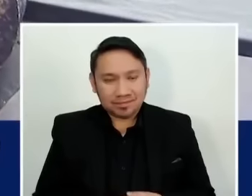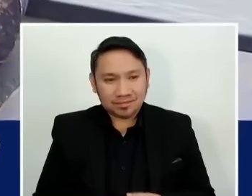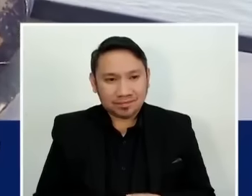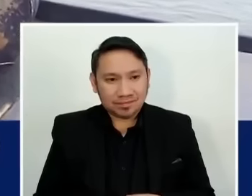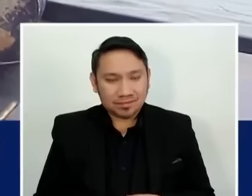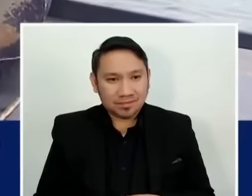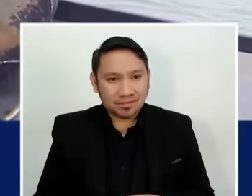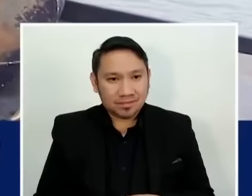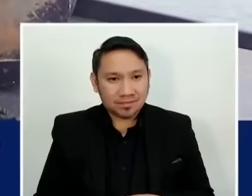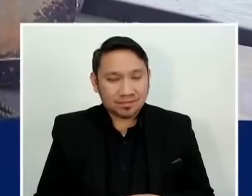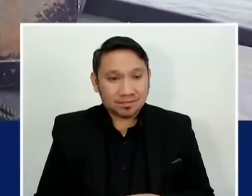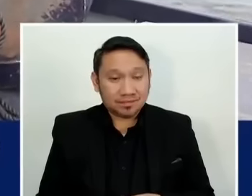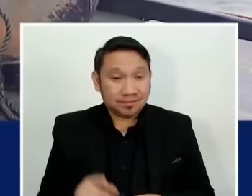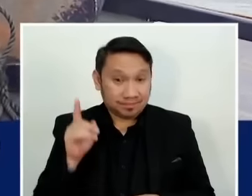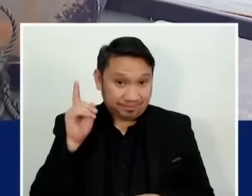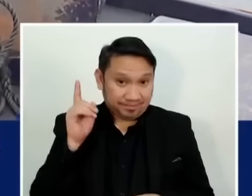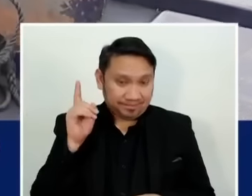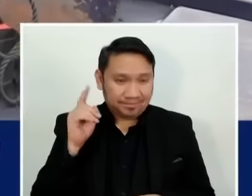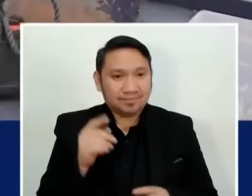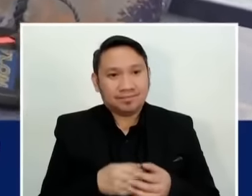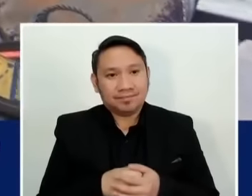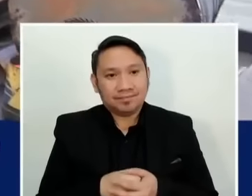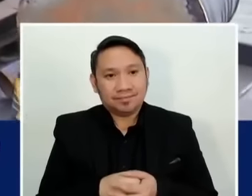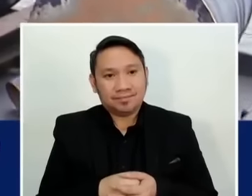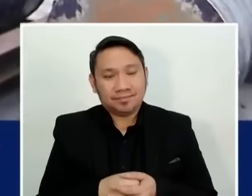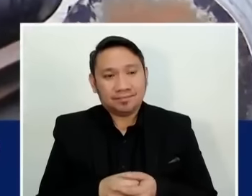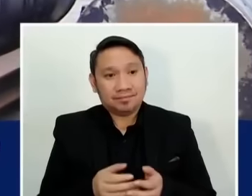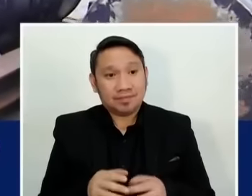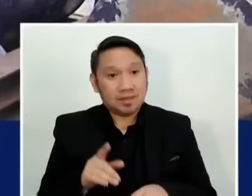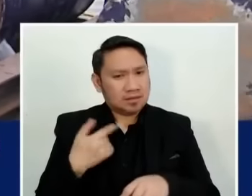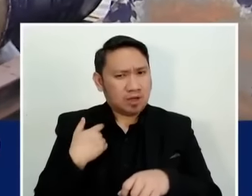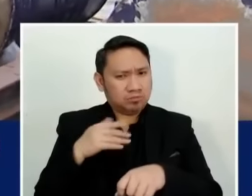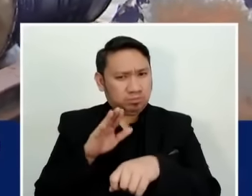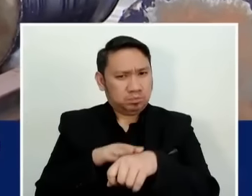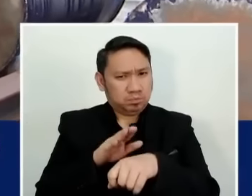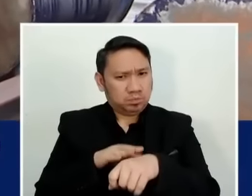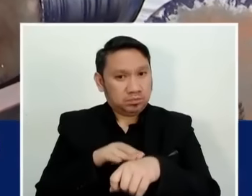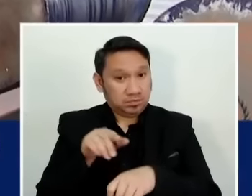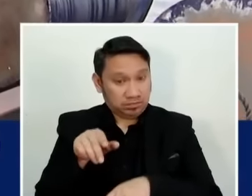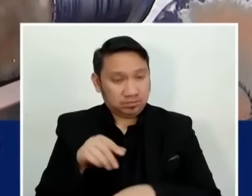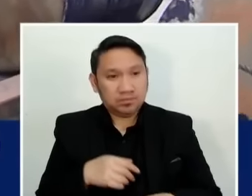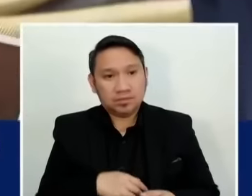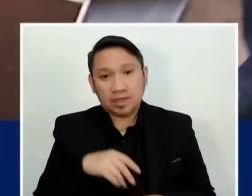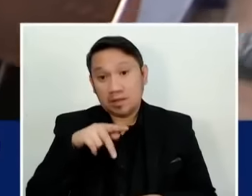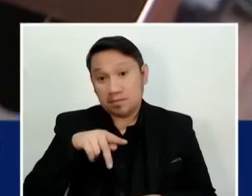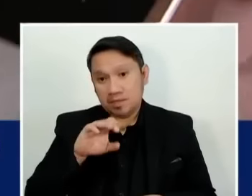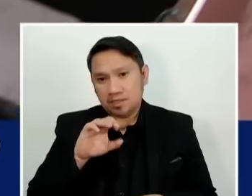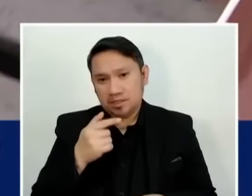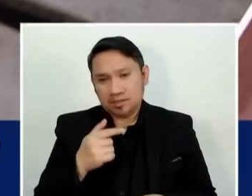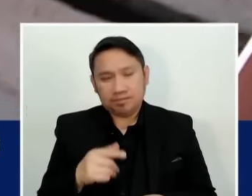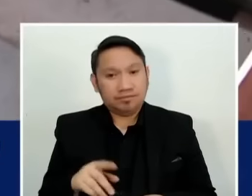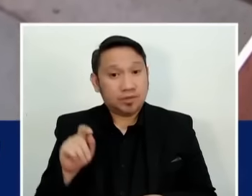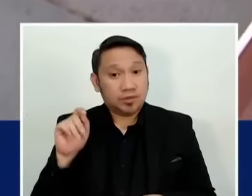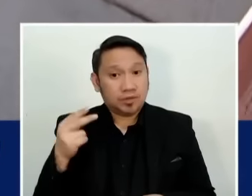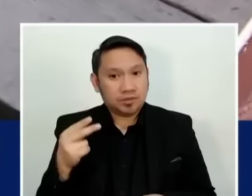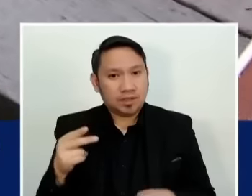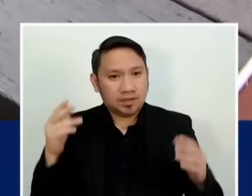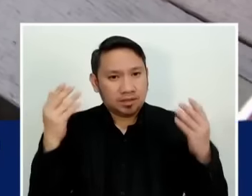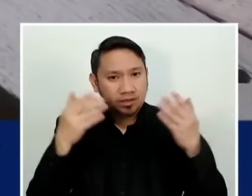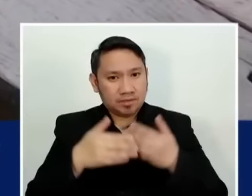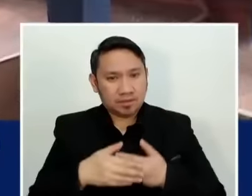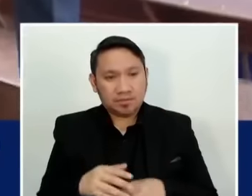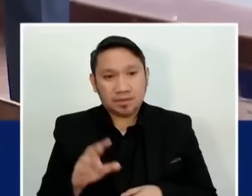Nakaangkla sa isang bahagi ng Manila Bay ang MB Palawan nang sitahin nito ng mga tauhan ng Philippine Coast Guard Webes ng gabi. Dala nito ang